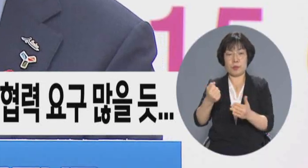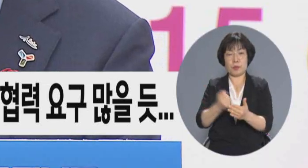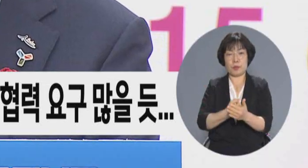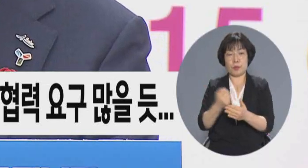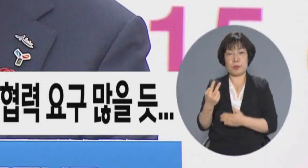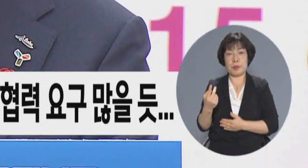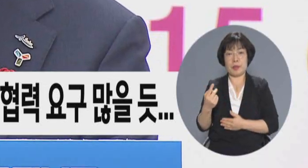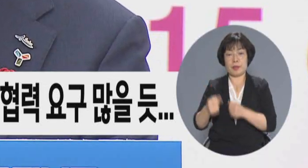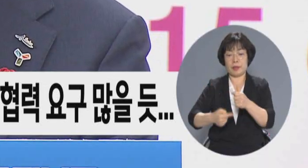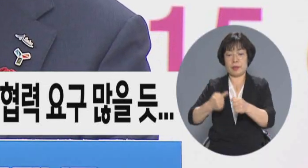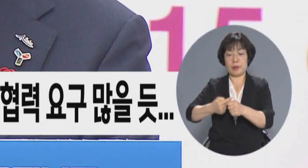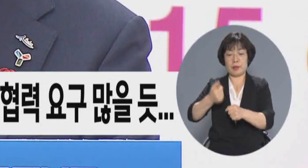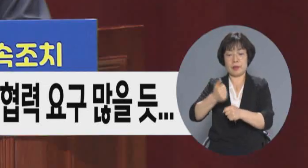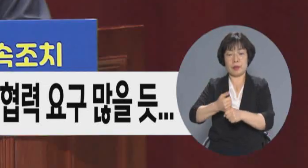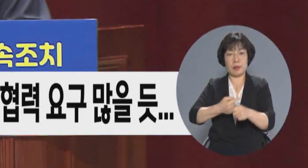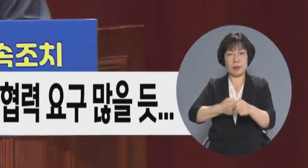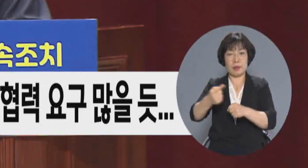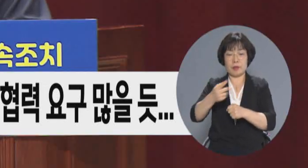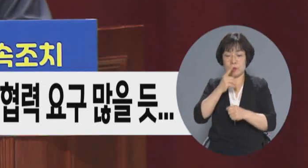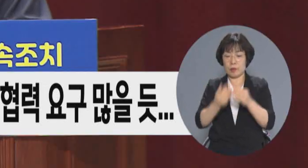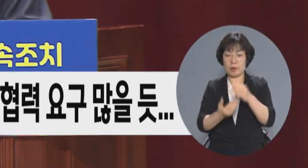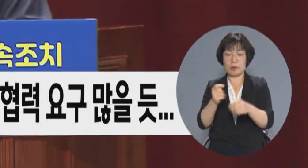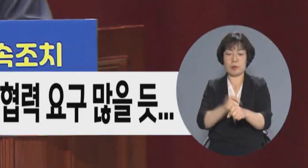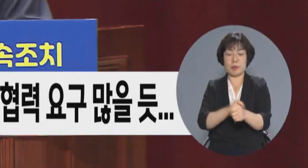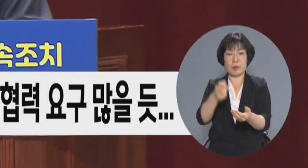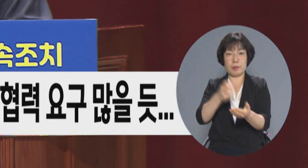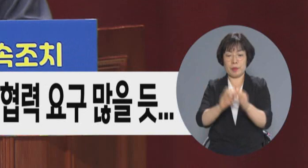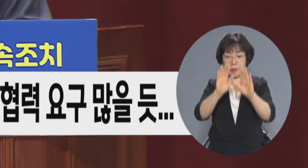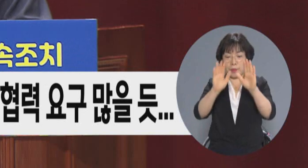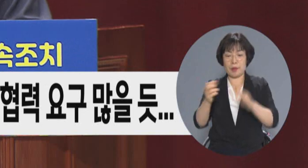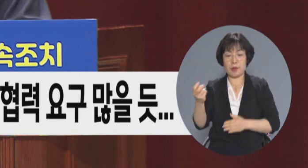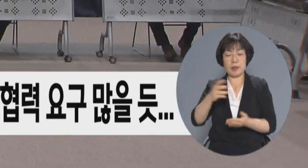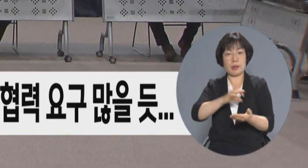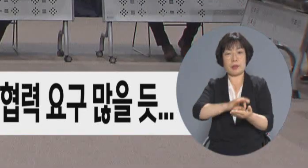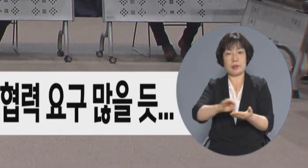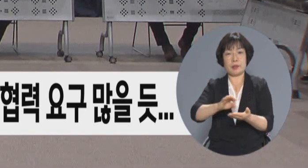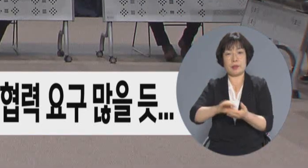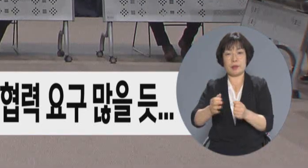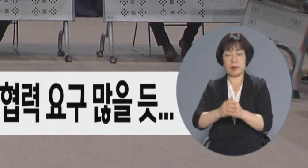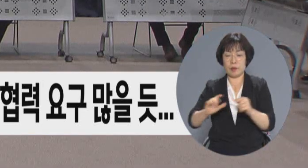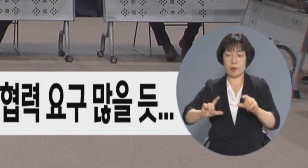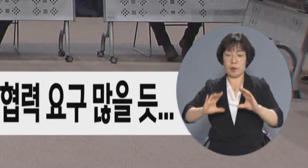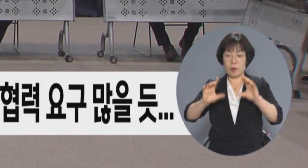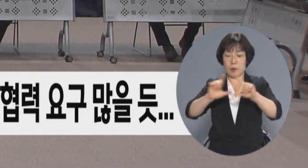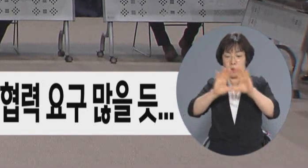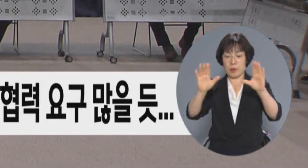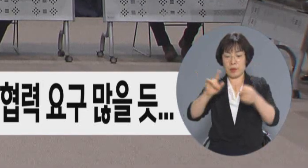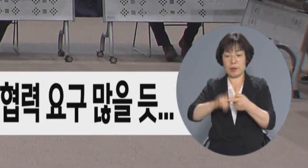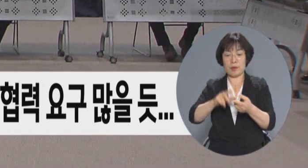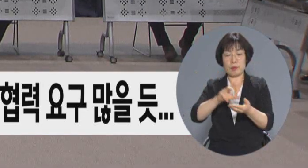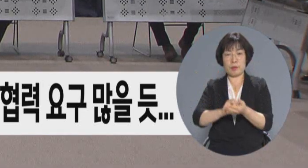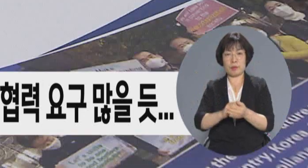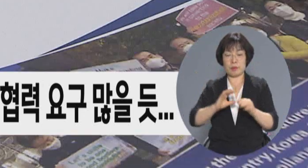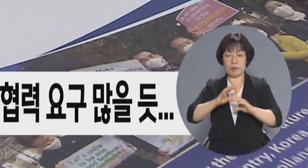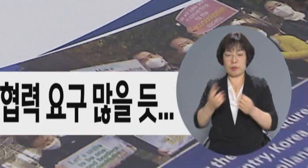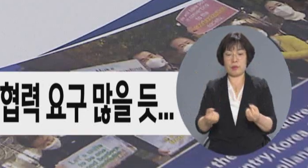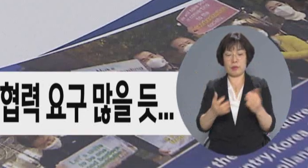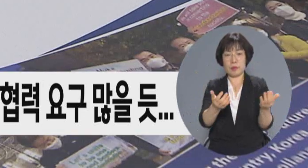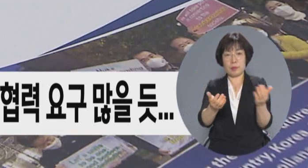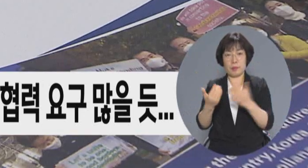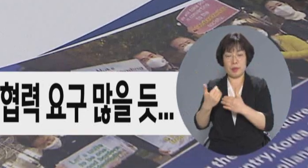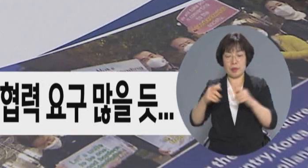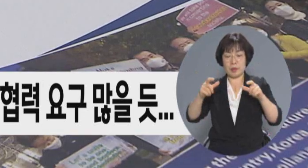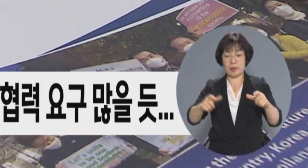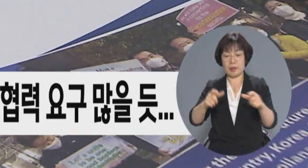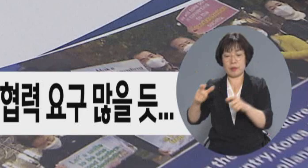한 해였다면 새해엔 여순특별법과 박람회장 사후 활용, 기후위기 대응과 국제행사 유치 등 지역 간의